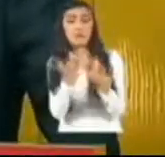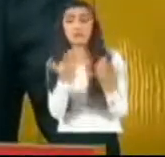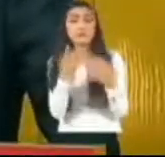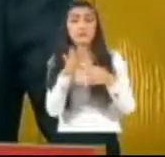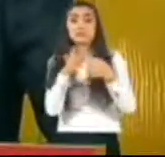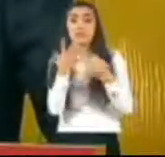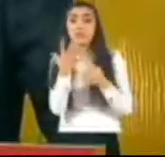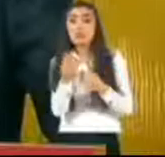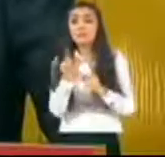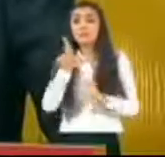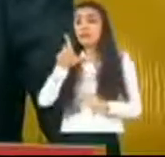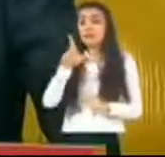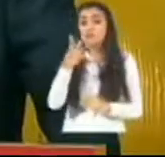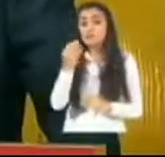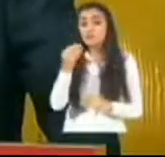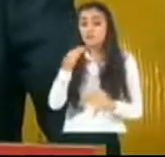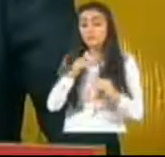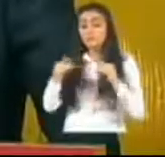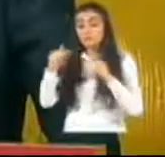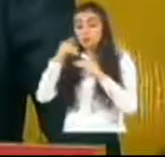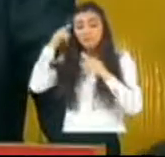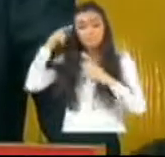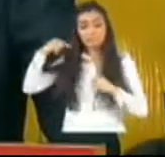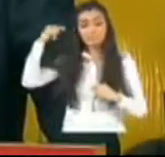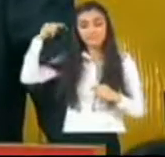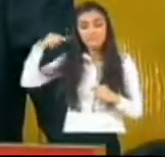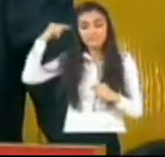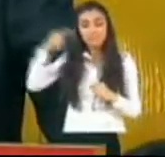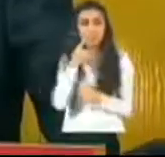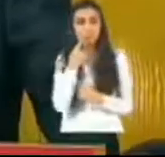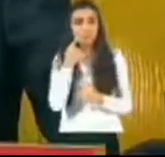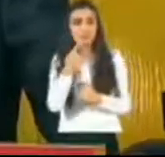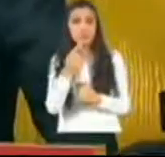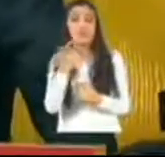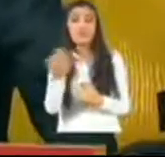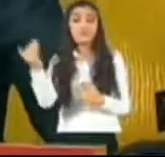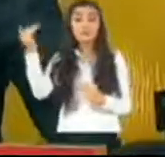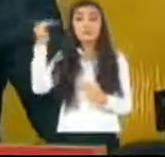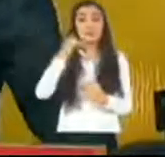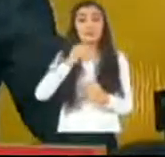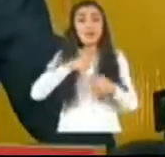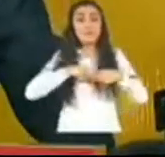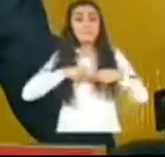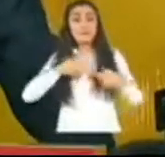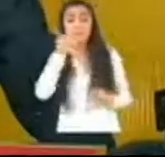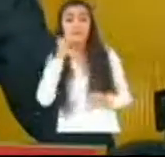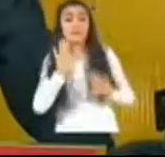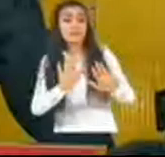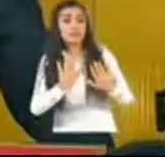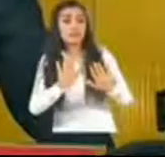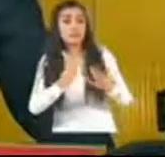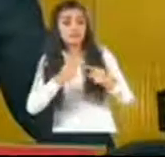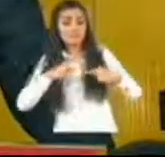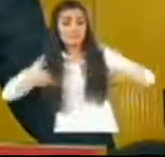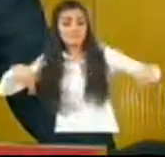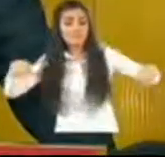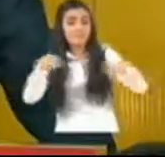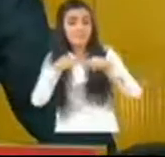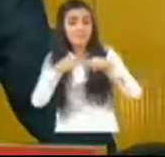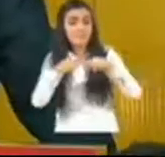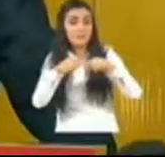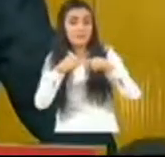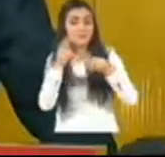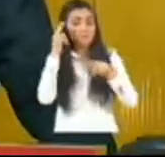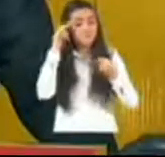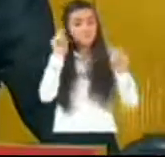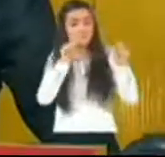nasıl olması gerektiği üzerine de kafa yormalıdır. Ve geleceğin milli beklentiler çerçevesinde